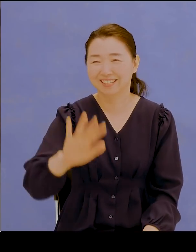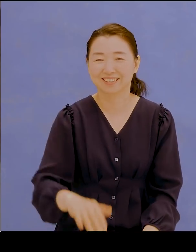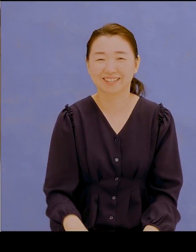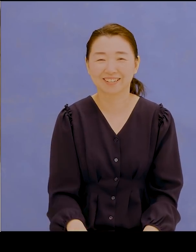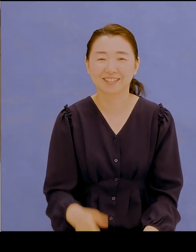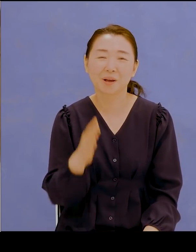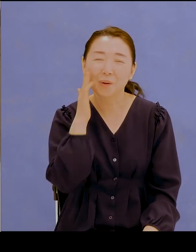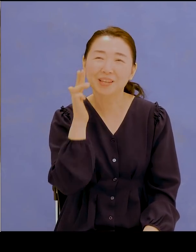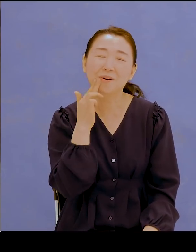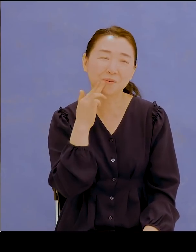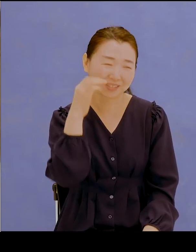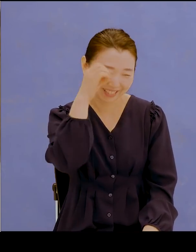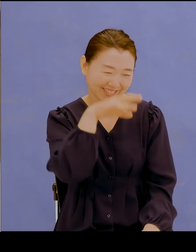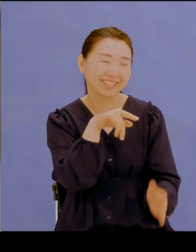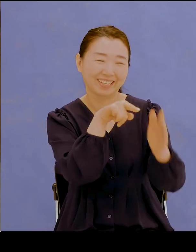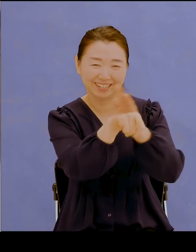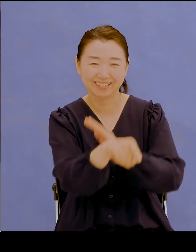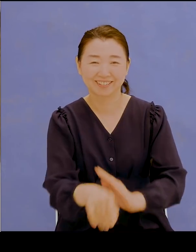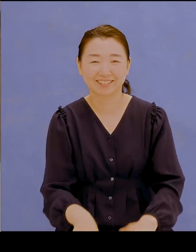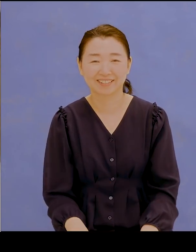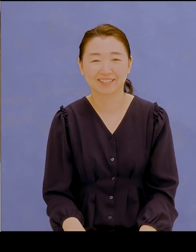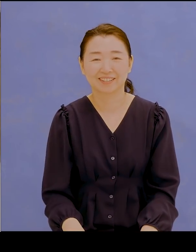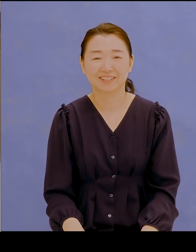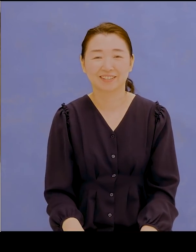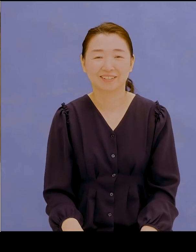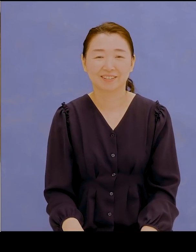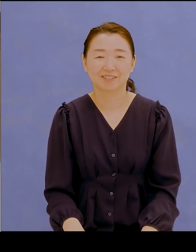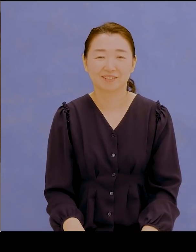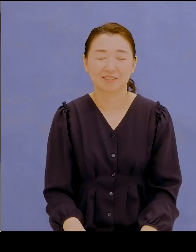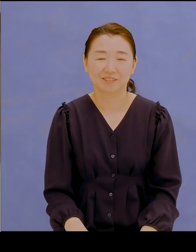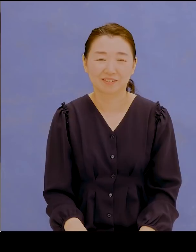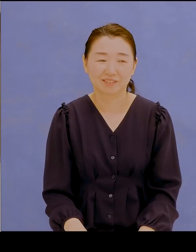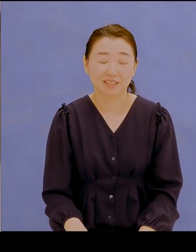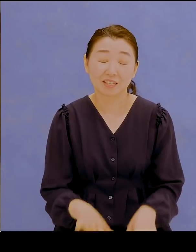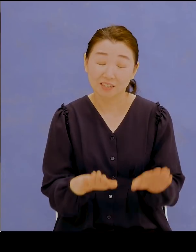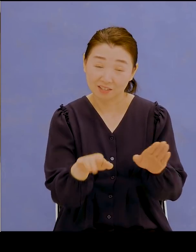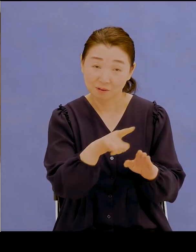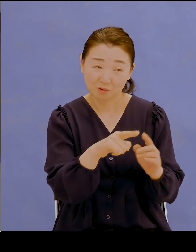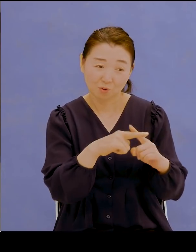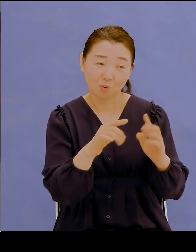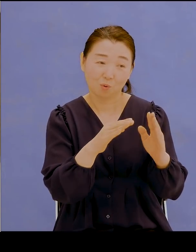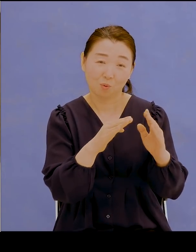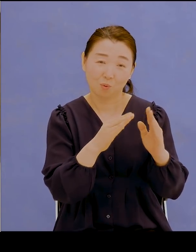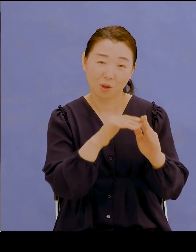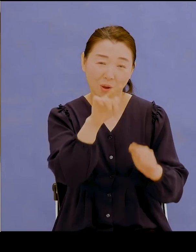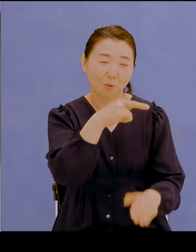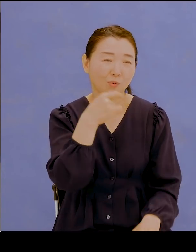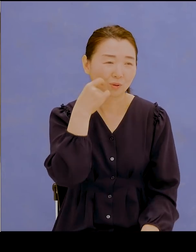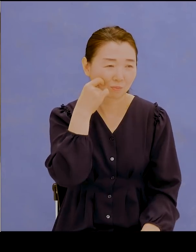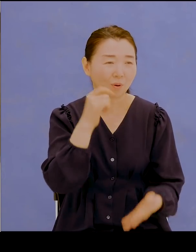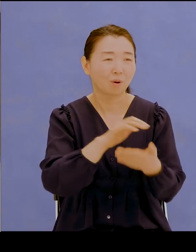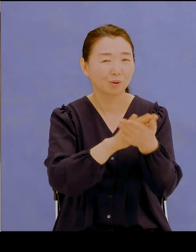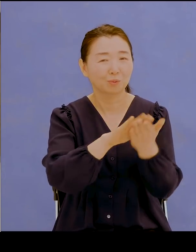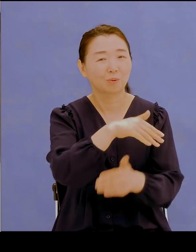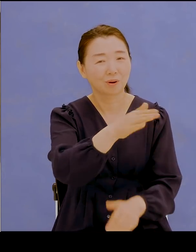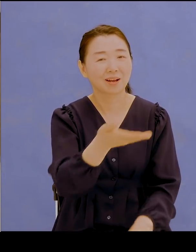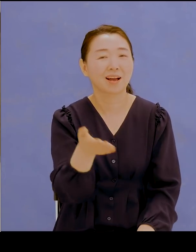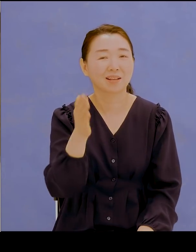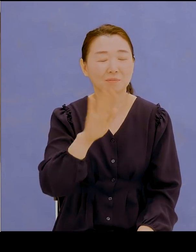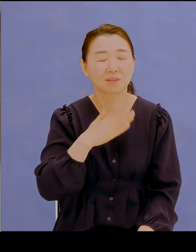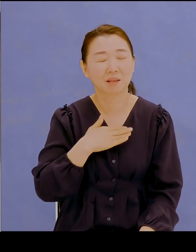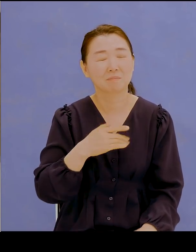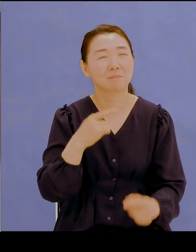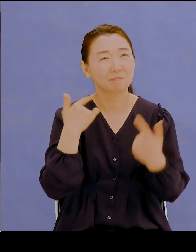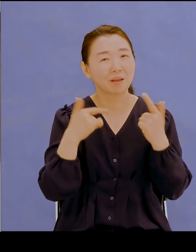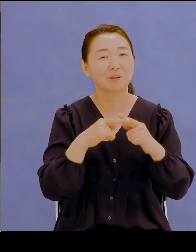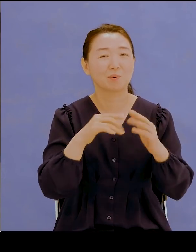쌩얼해. 그러니까는 네네. 이제는 그들이 교회 조금 못 나올 수도 있고 뭐 놀러 가기도 하는데 저는 맨날